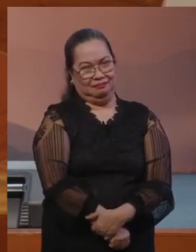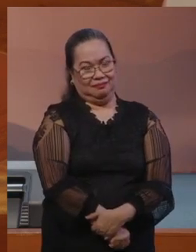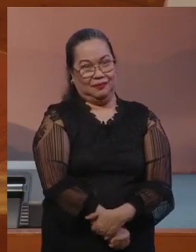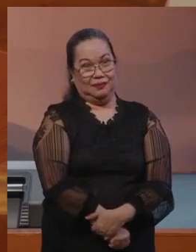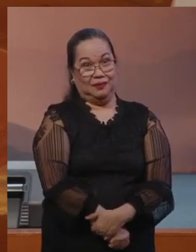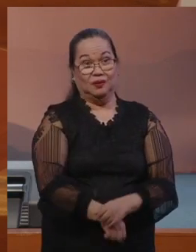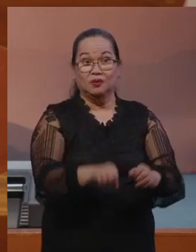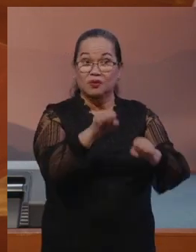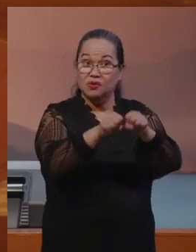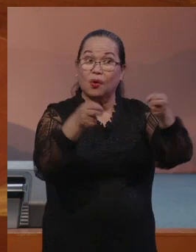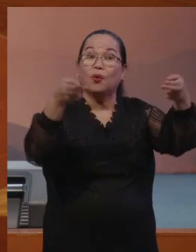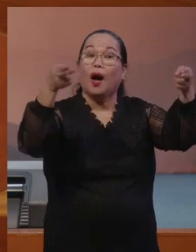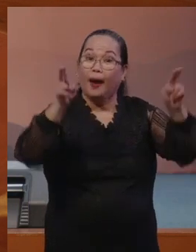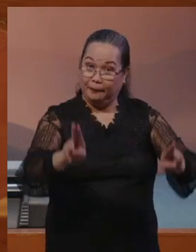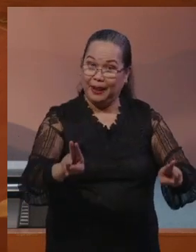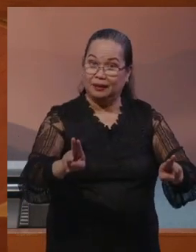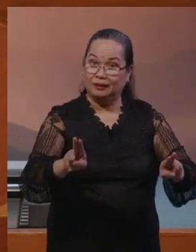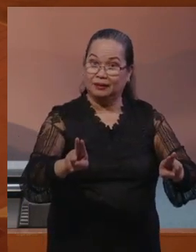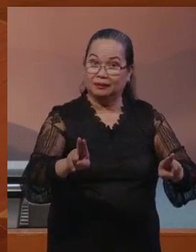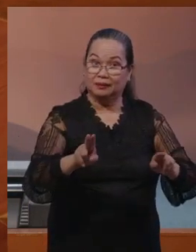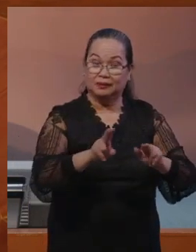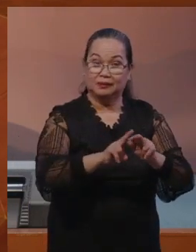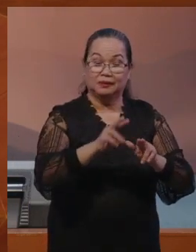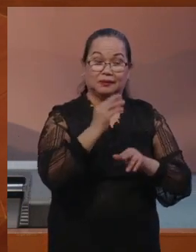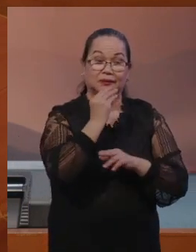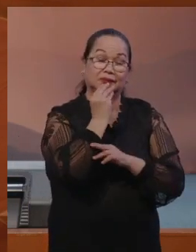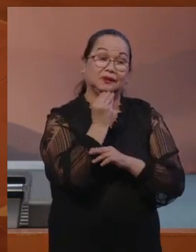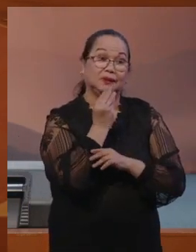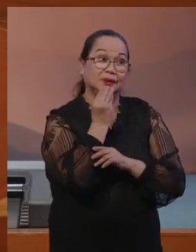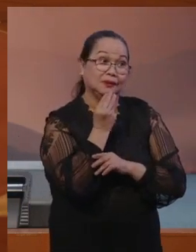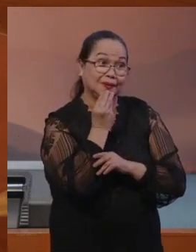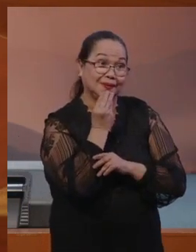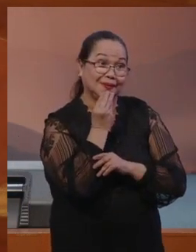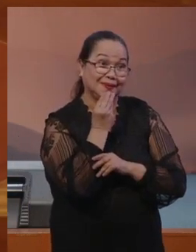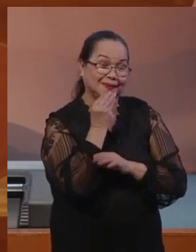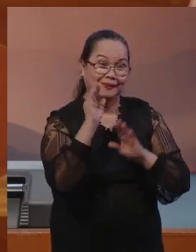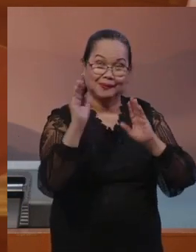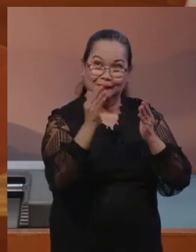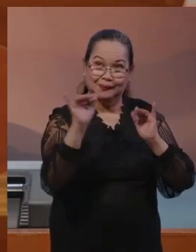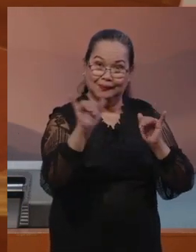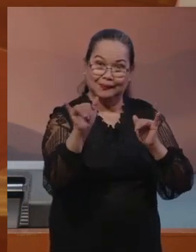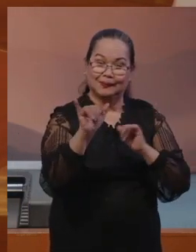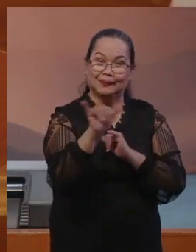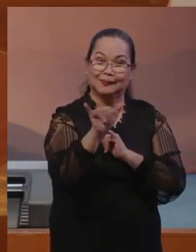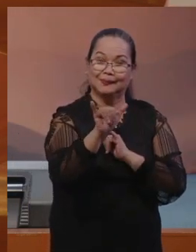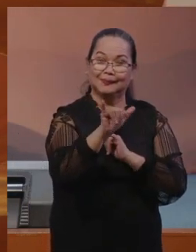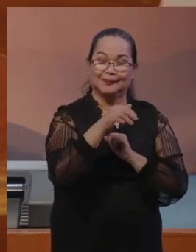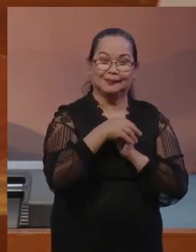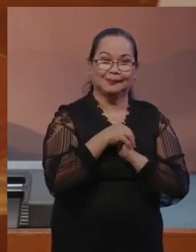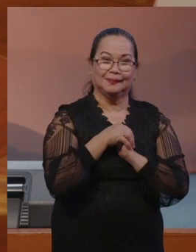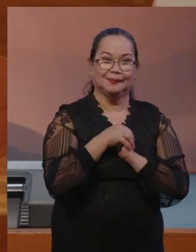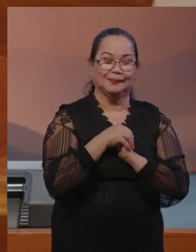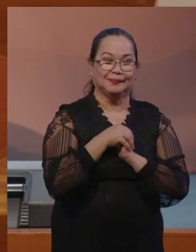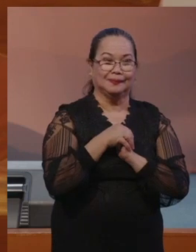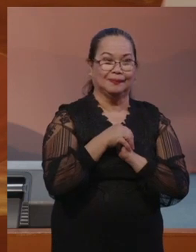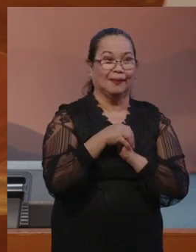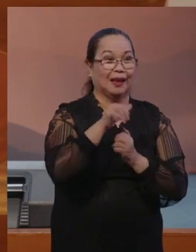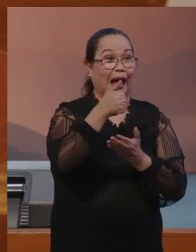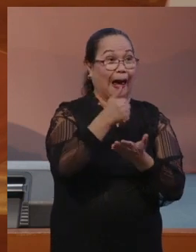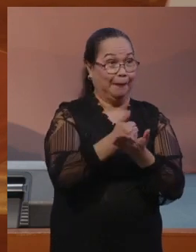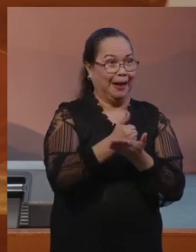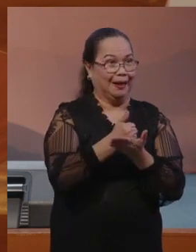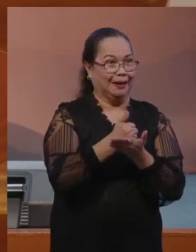yun, so be it, sa Hebrew, ang parang kapareho niya ng tunog ay amen.